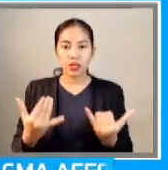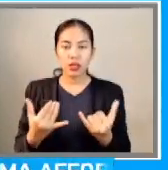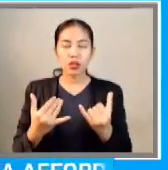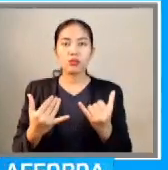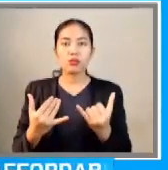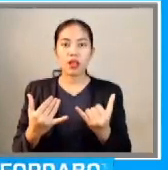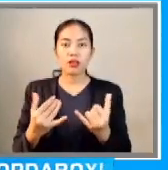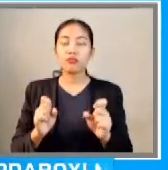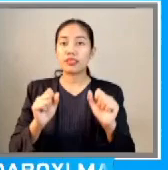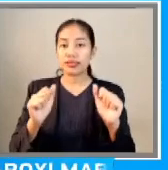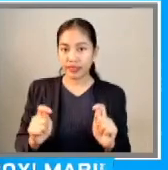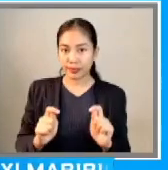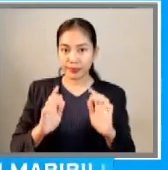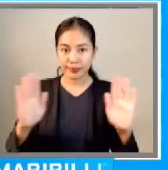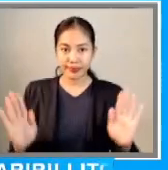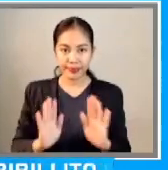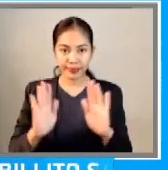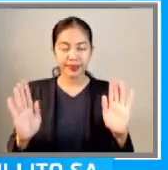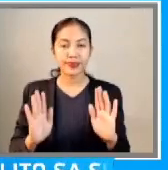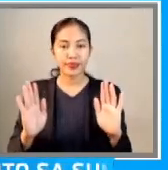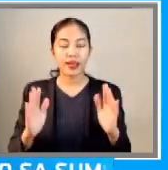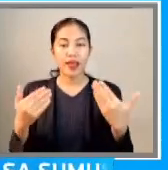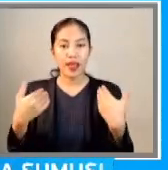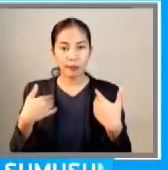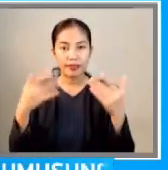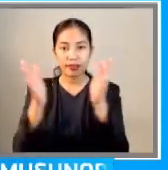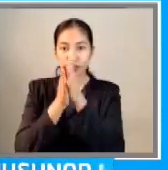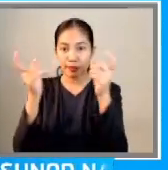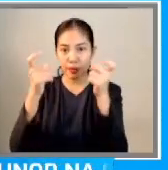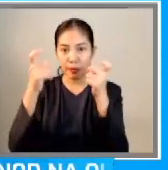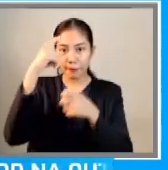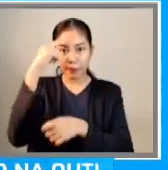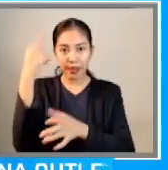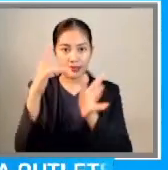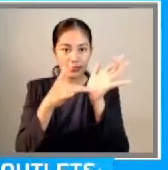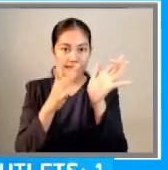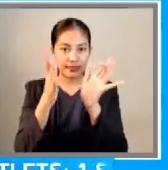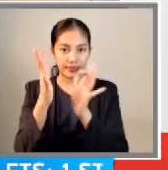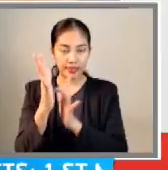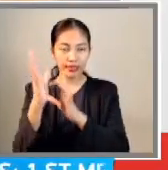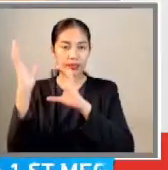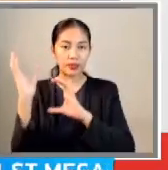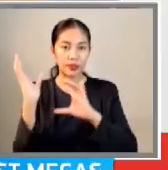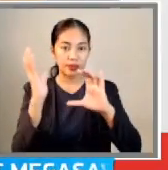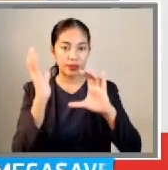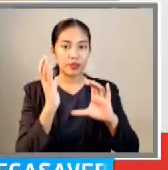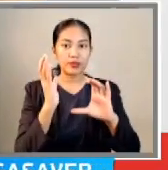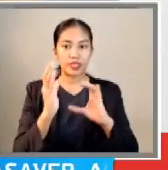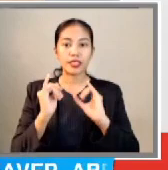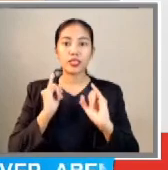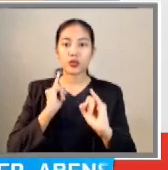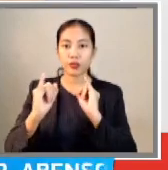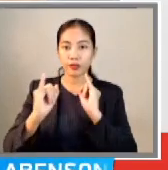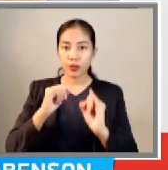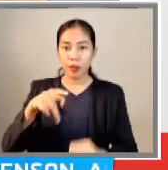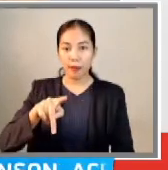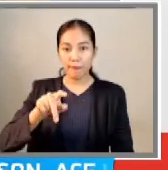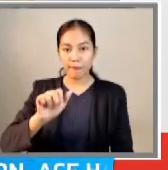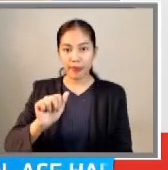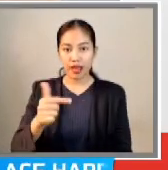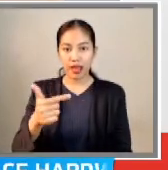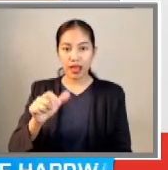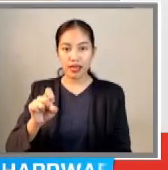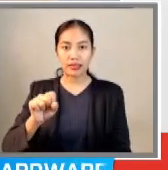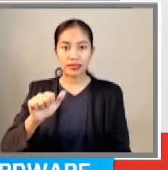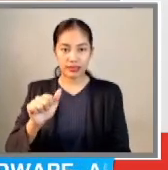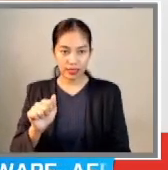ng Nazareno 2023. At makakausap po natin si Pag-asa Weather Specialist Dan Villamil. Magandang umaga po sa inyo, sir. Si Connie,